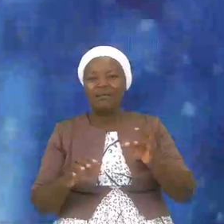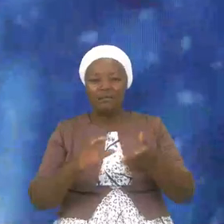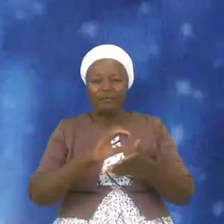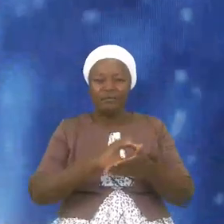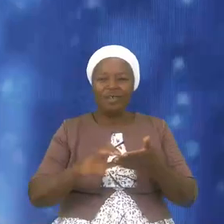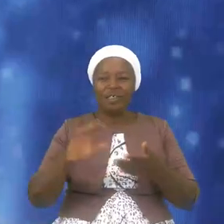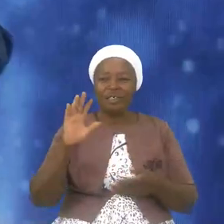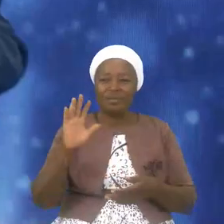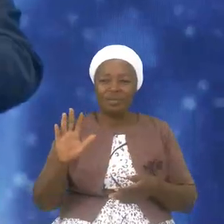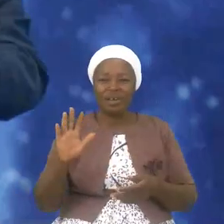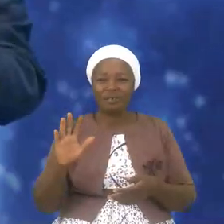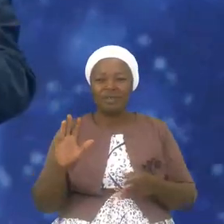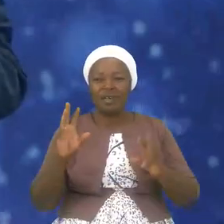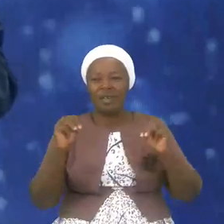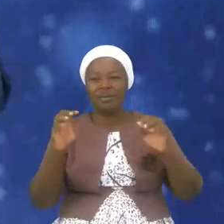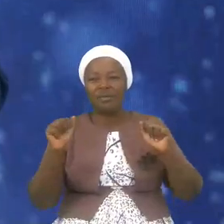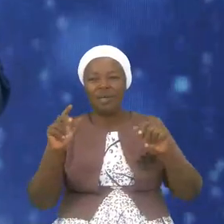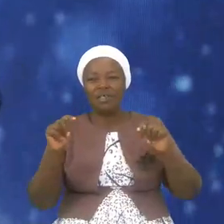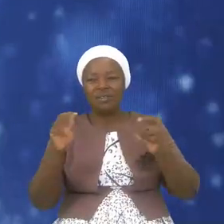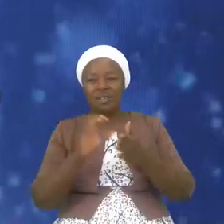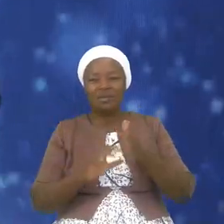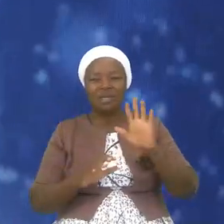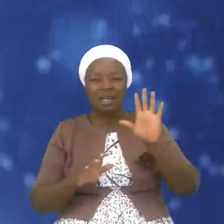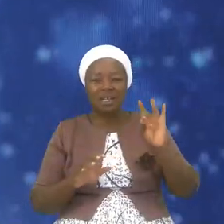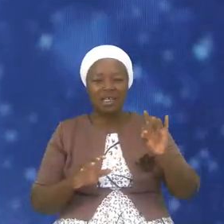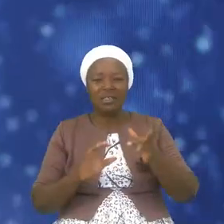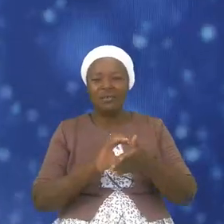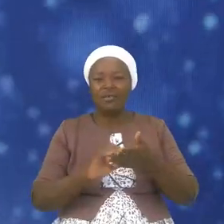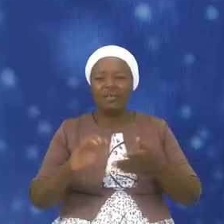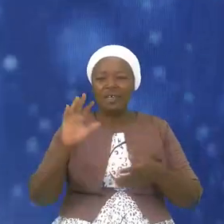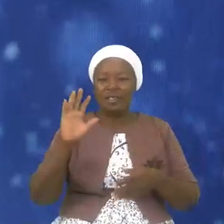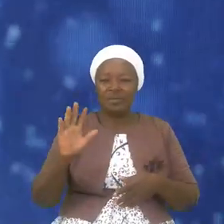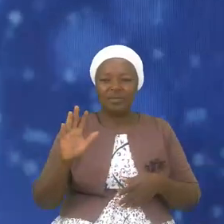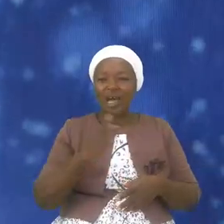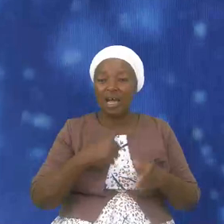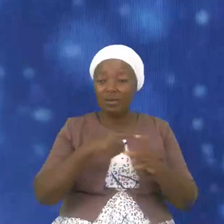verset 5. Matthieu 5.